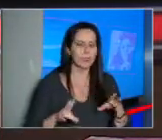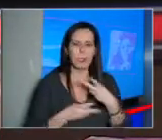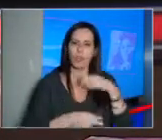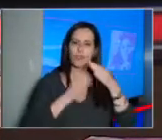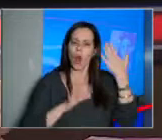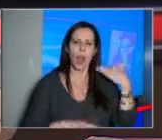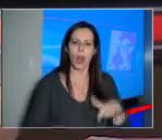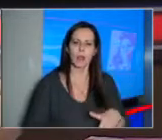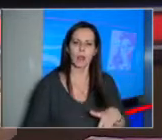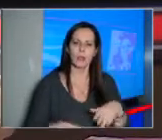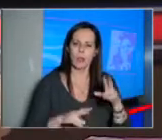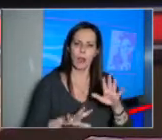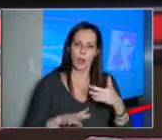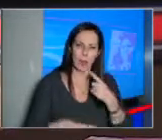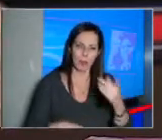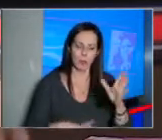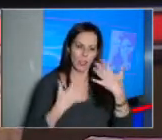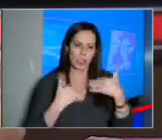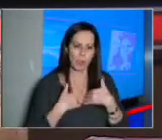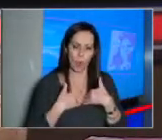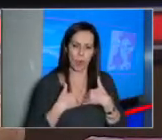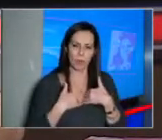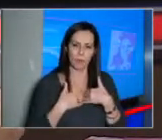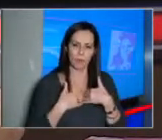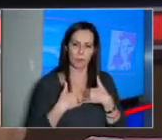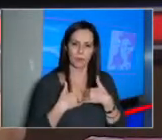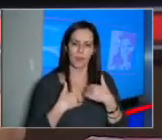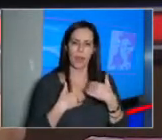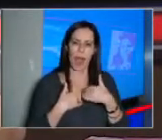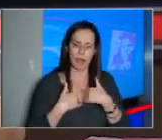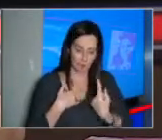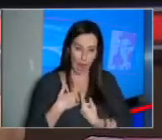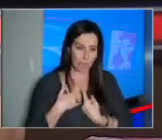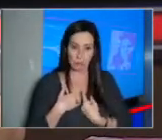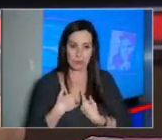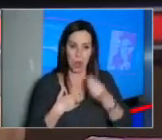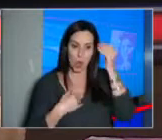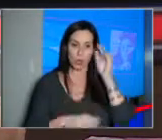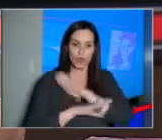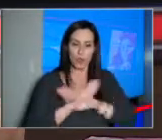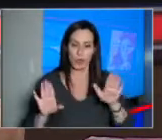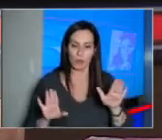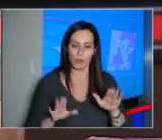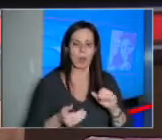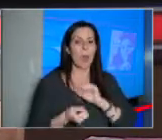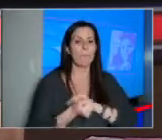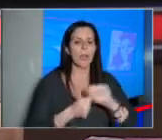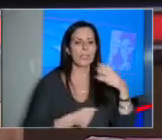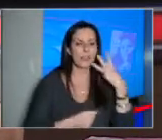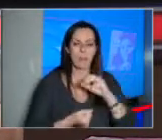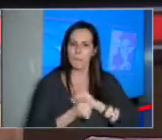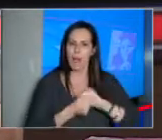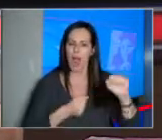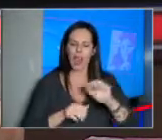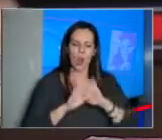השאלות על זה עכשיו. אפשר על מה שאמרו, מה שסיפרו לי, אפשר. אני מעצמי לא זוכרת שום דבר. מחקתי שפה,